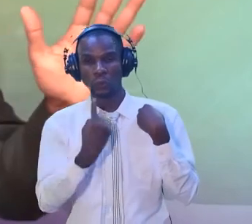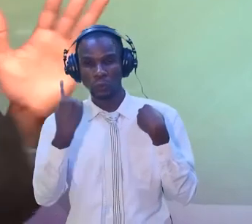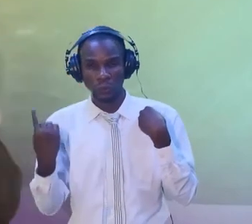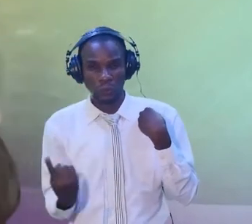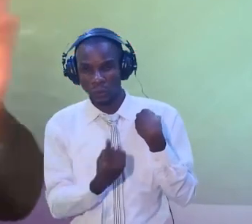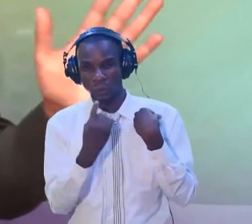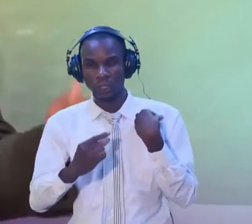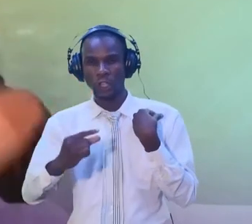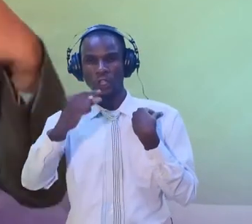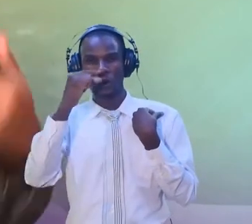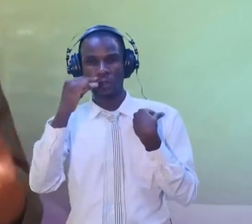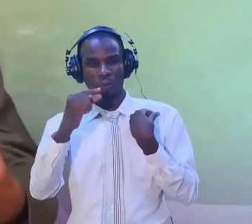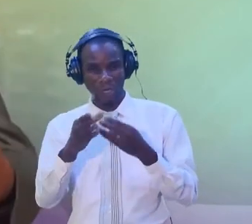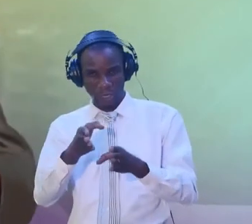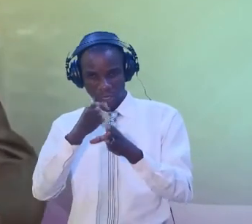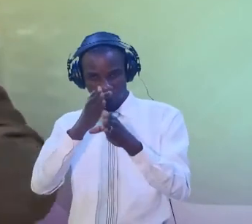Sauli